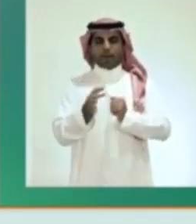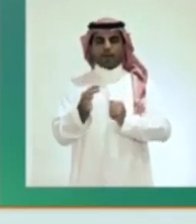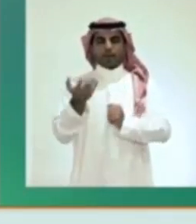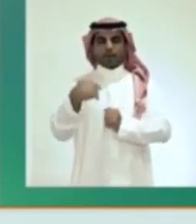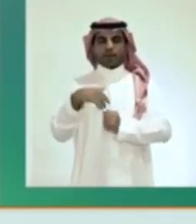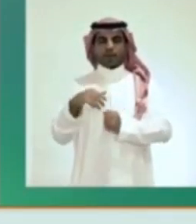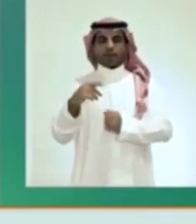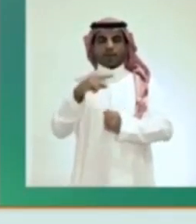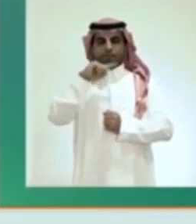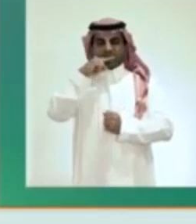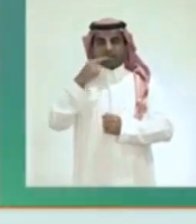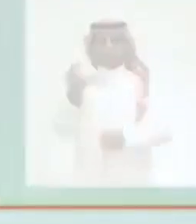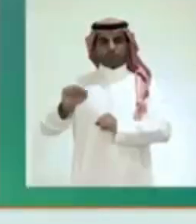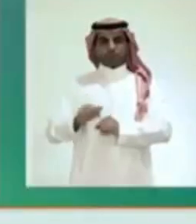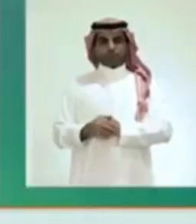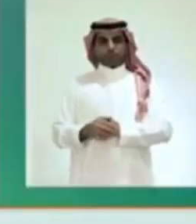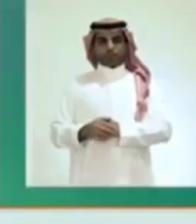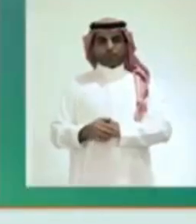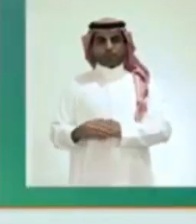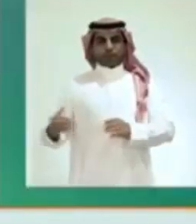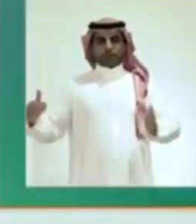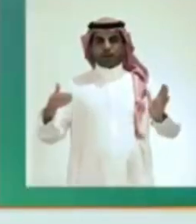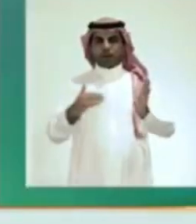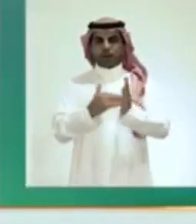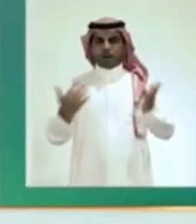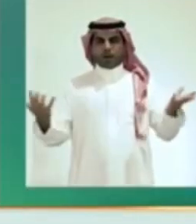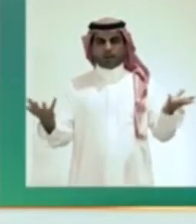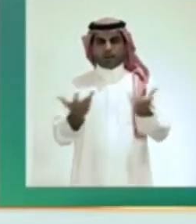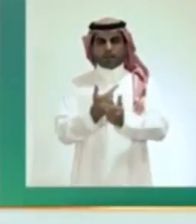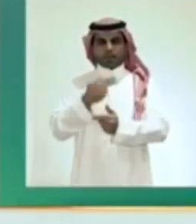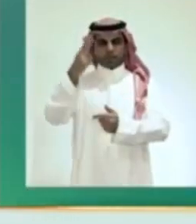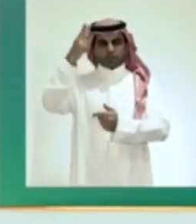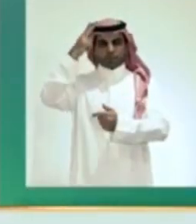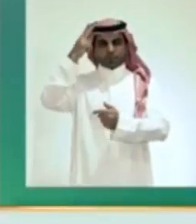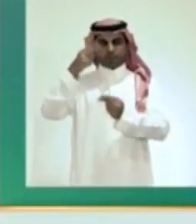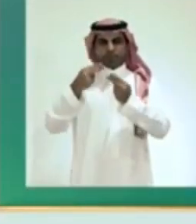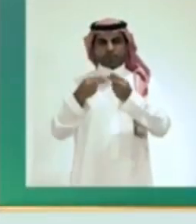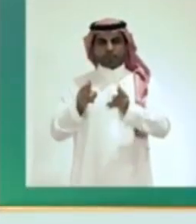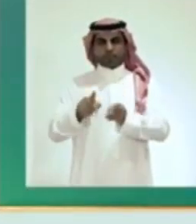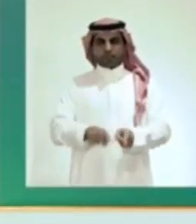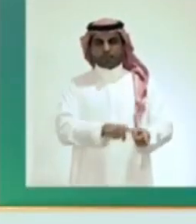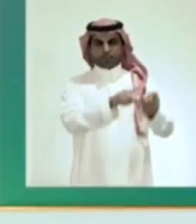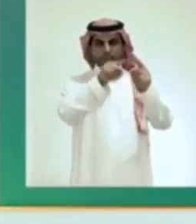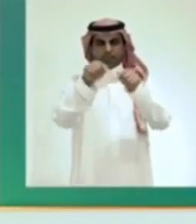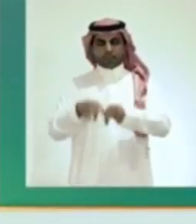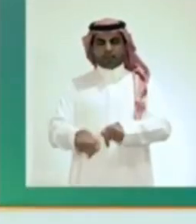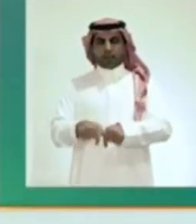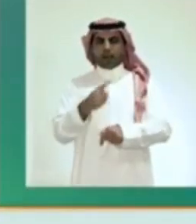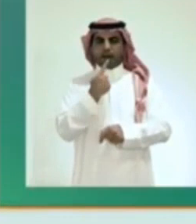حالة لكل من هذه المدن. بالتالي يصل إجمالي الحالات المسجلة إلى